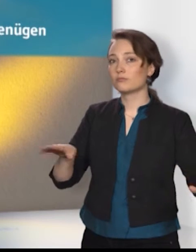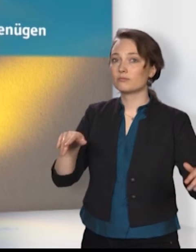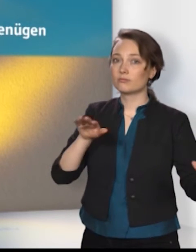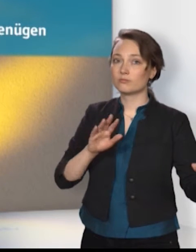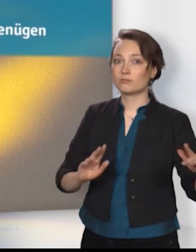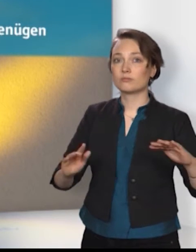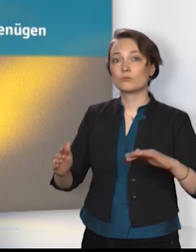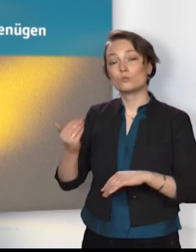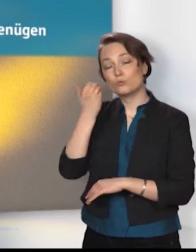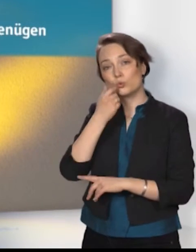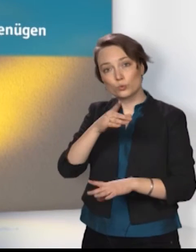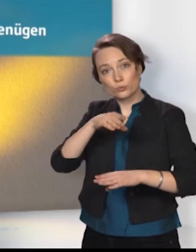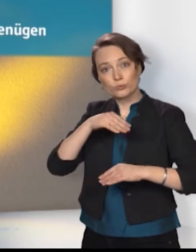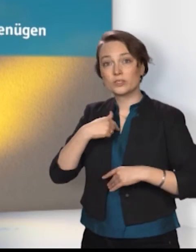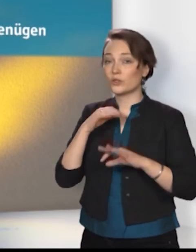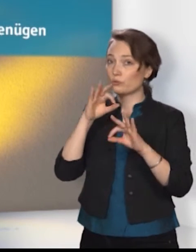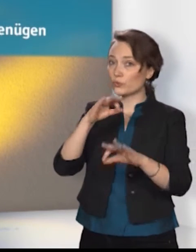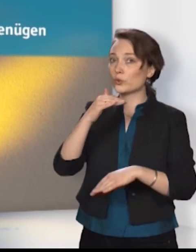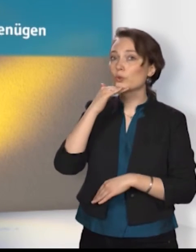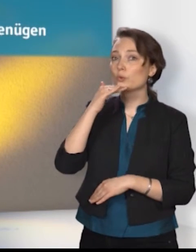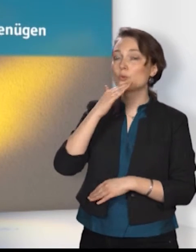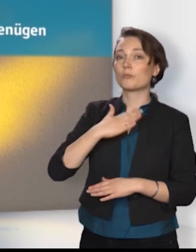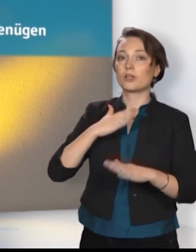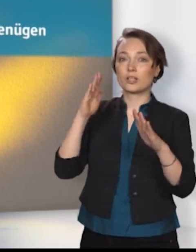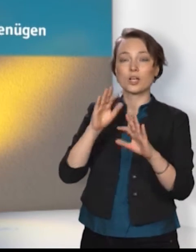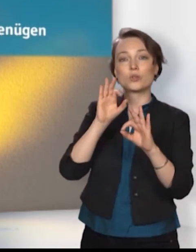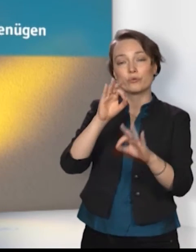Lass dir an mir, an meiner Gnade genügen. Lass dir an mir, an meiner Gnade